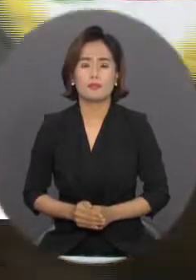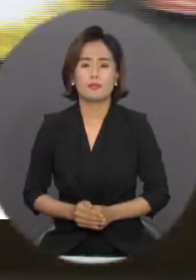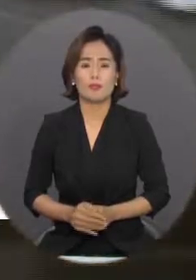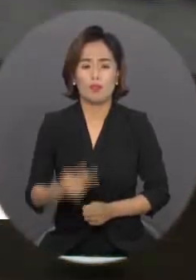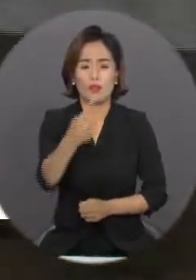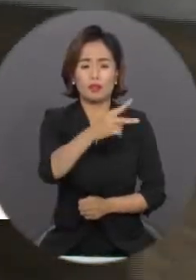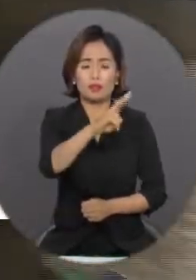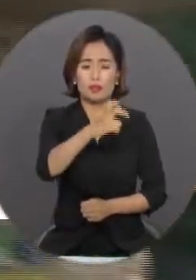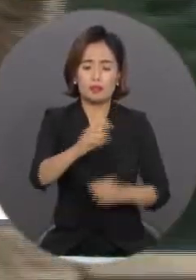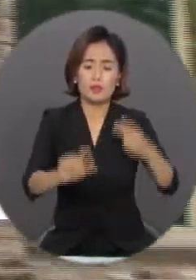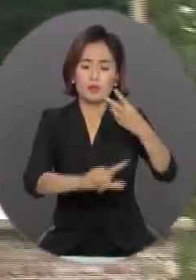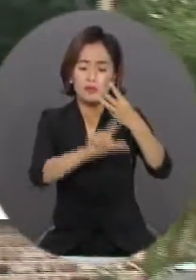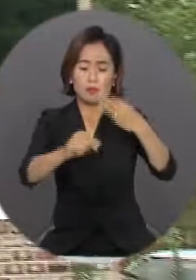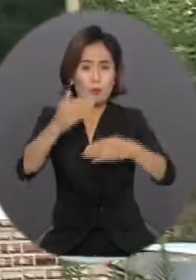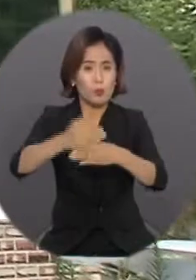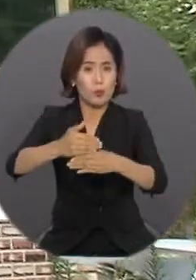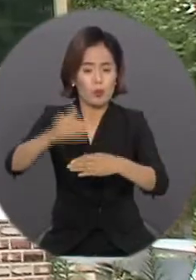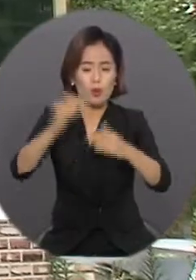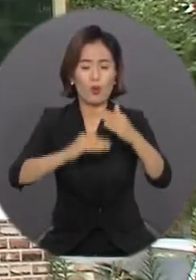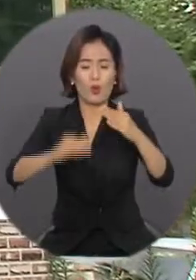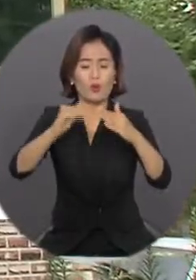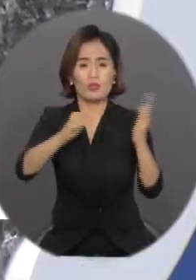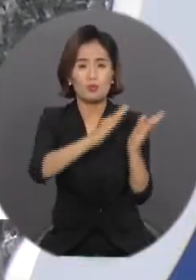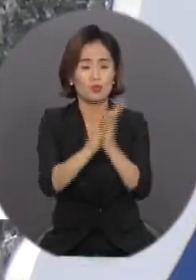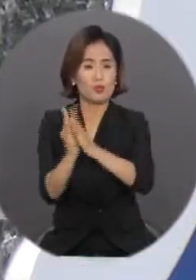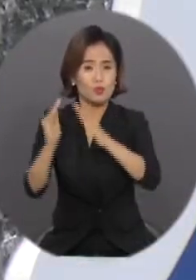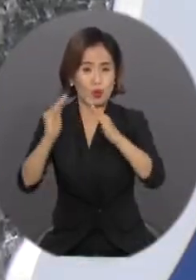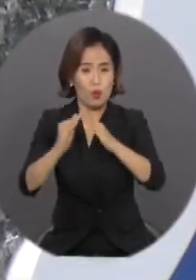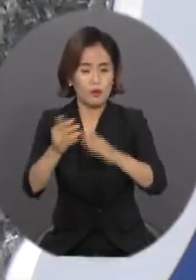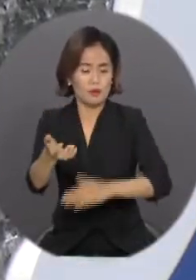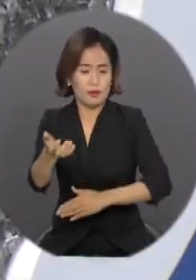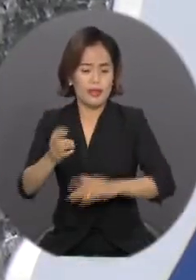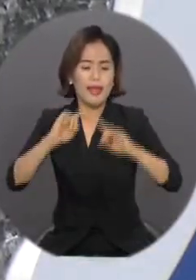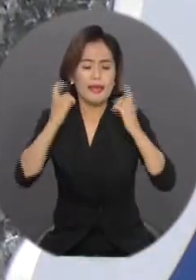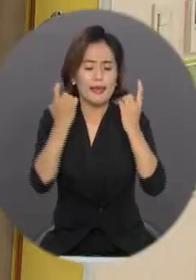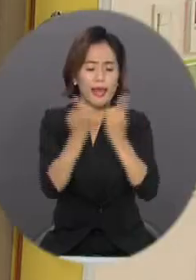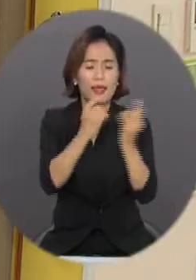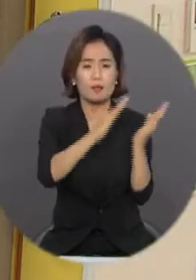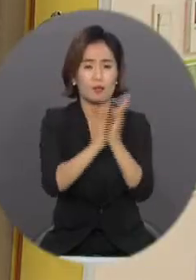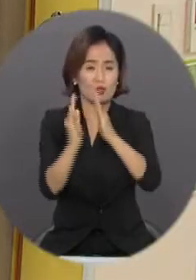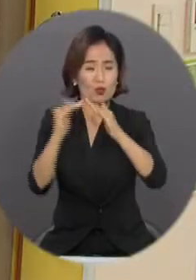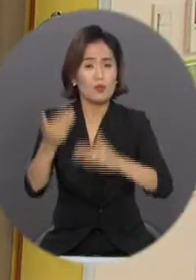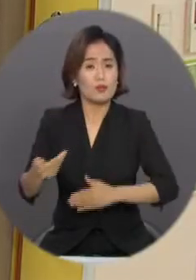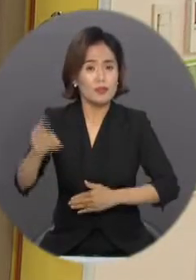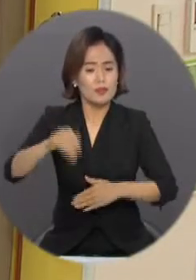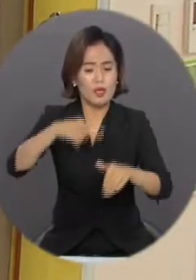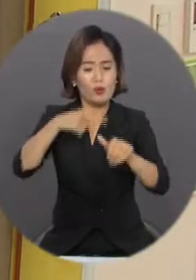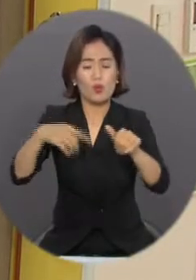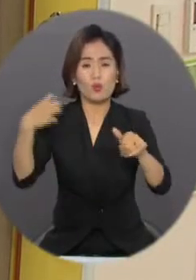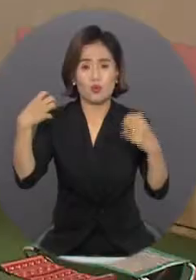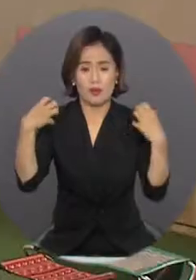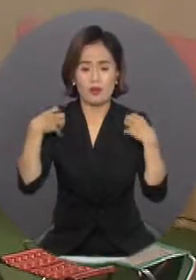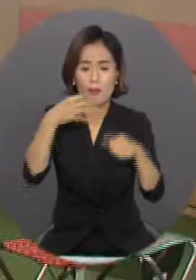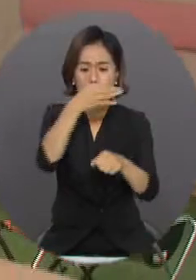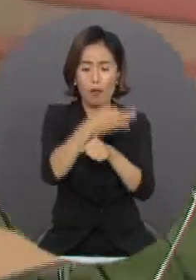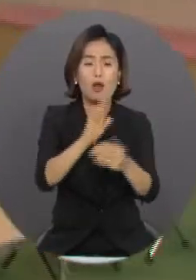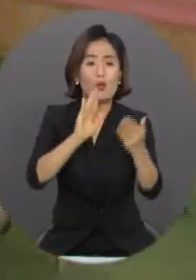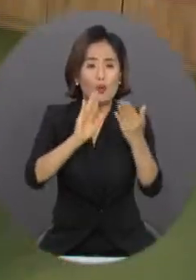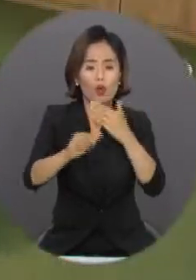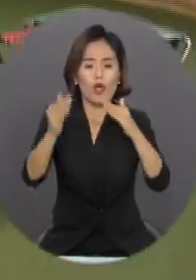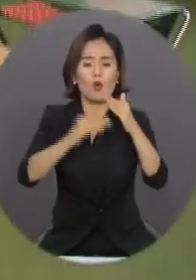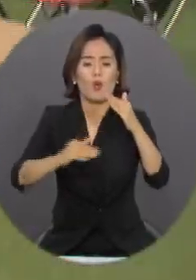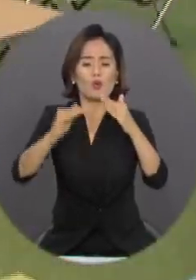지난 2020년 3월 문을 연 공립유치원입니다. 이전에는 사립유치원이었는데 교육청에 매입돼 공립으로 다시